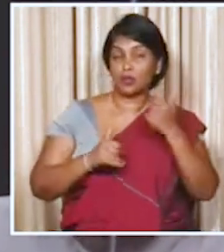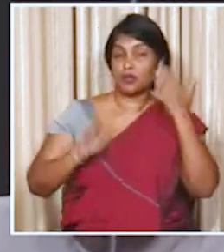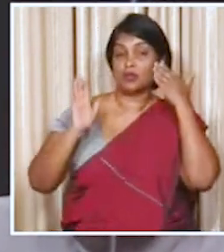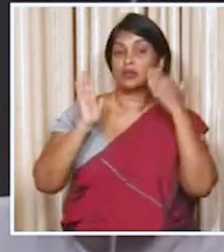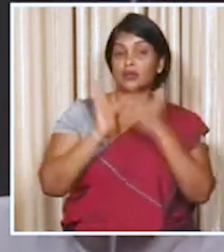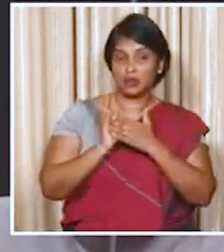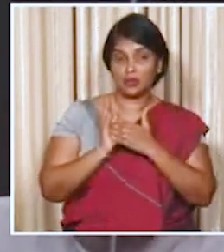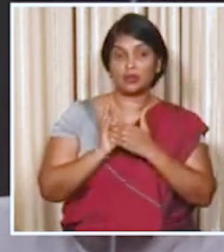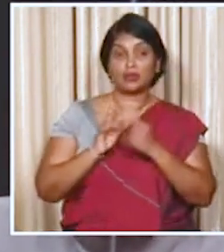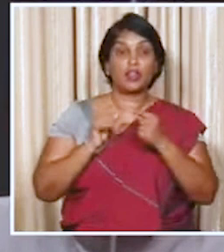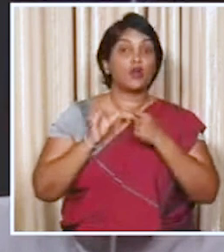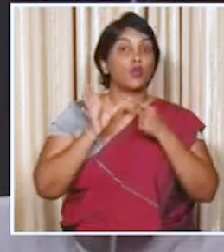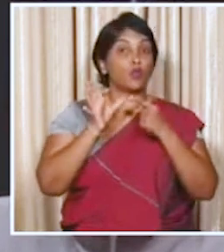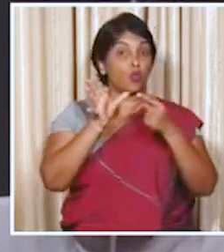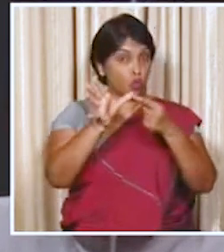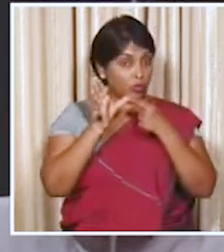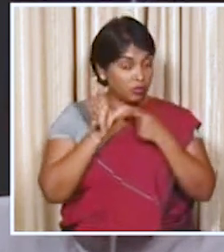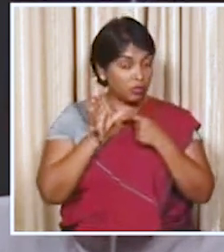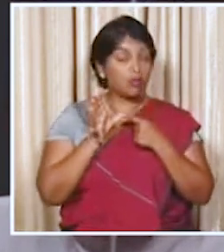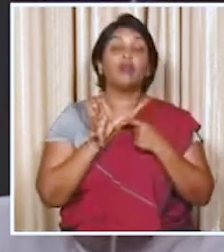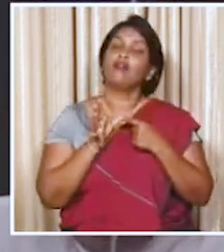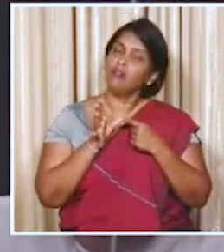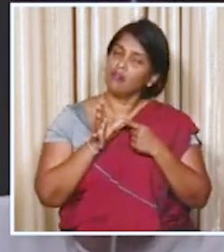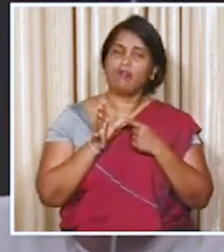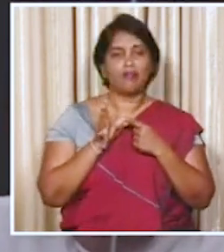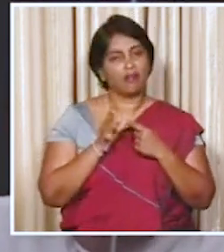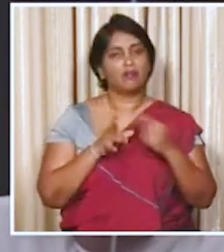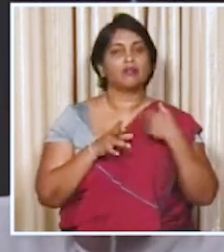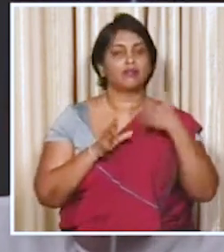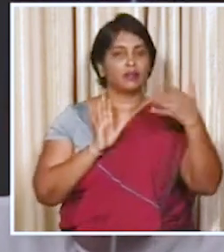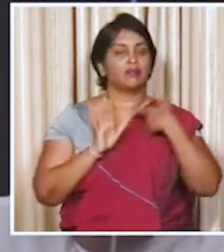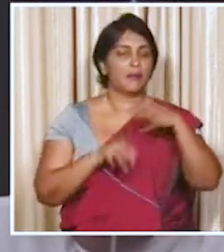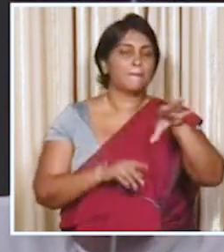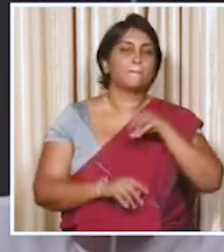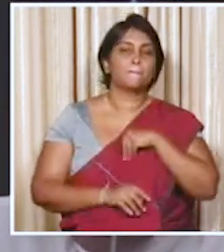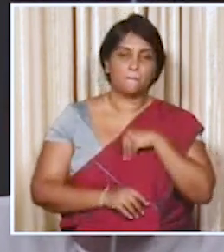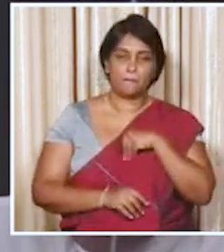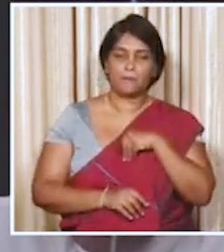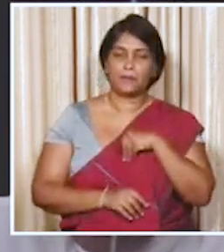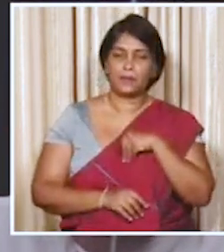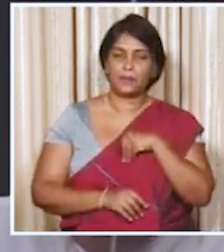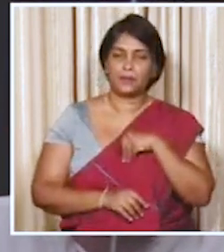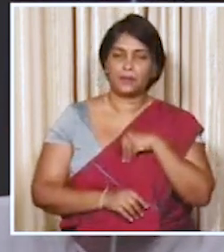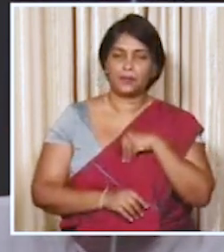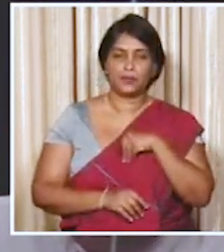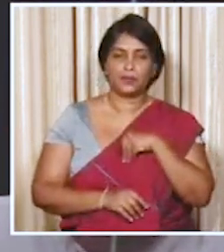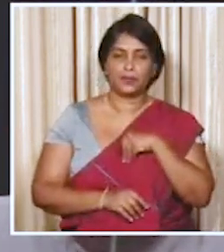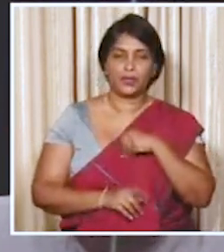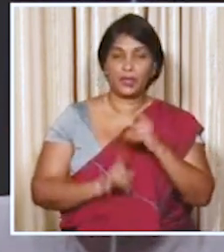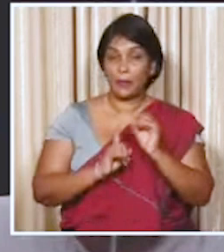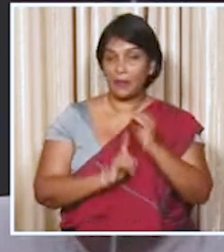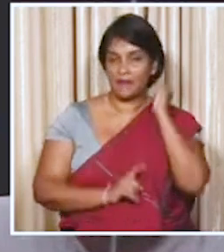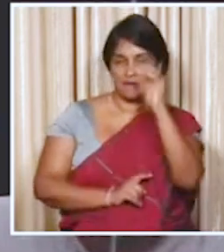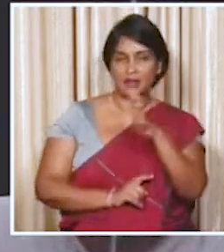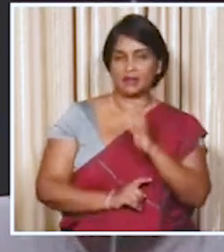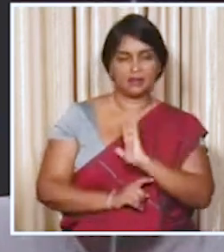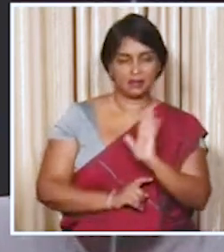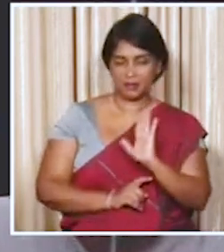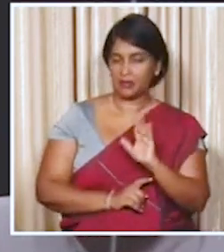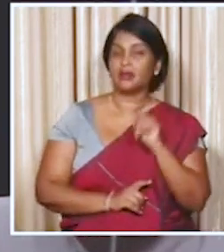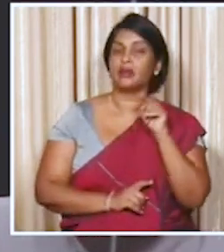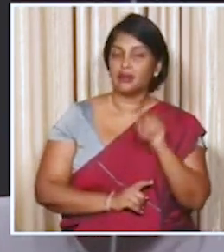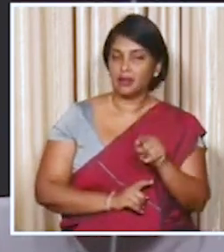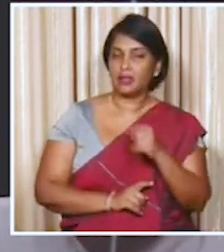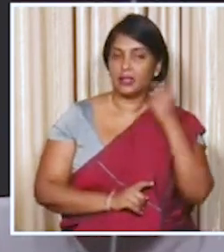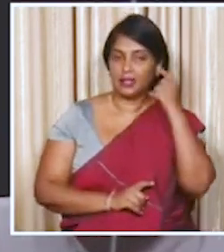සහ මාතෘකාවට පිළිතුරක් තියෙනවා නම් තමයි අපි ඔබතුමියත් එක්ක එකඟ. ඒකයි මම මේ කියන්නේ. මේක මම ඔබතුමියට පෞද්ගලිකව මඩක් ගහන එකක් නෙවෙයි.